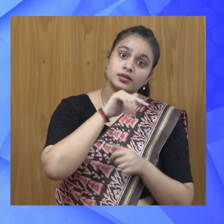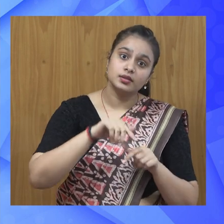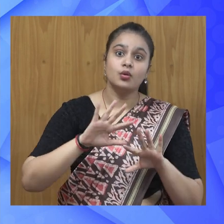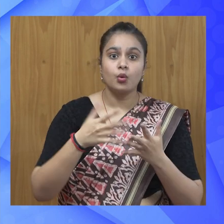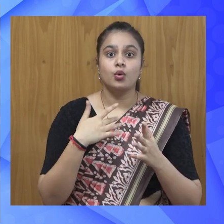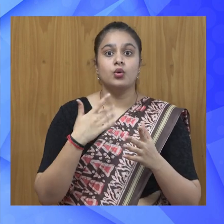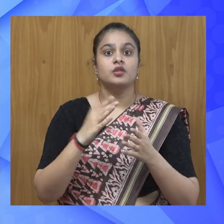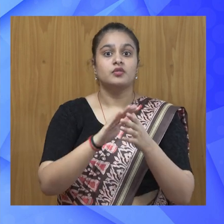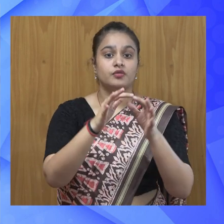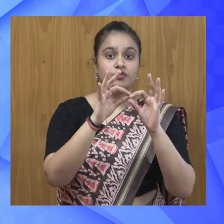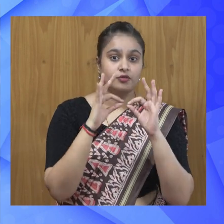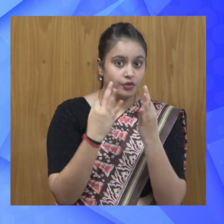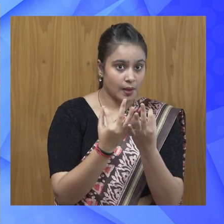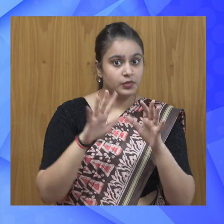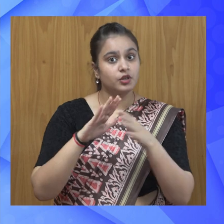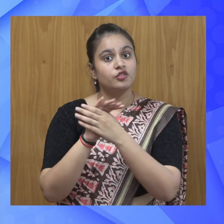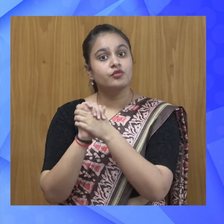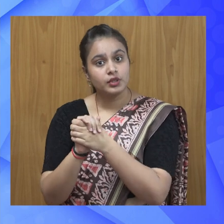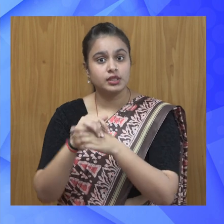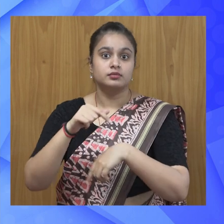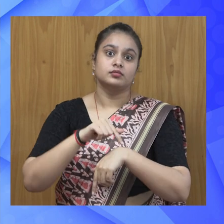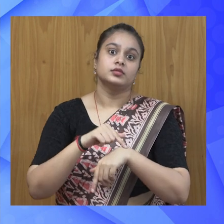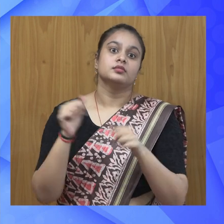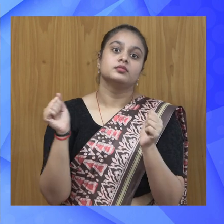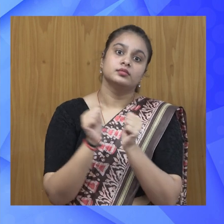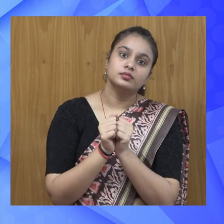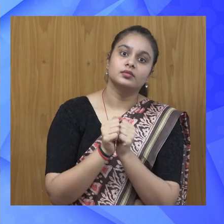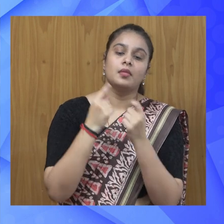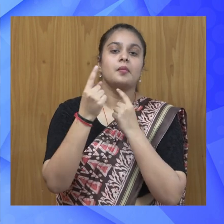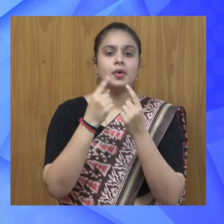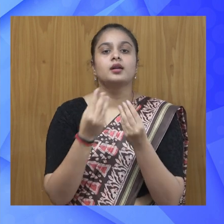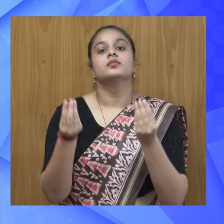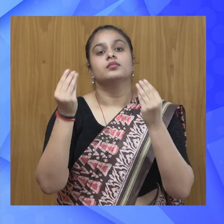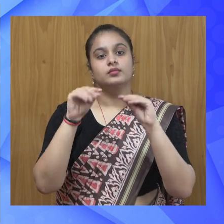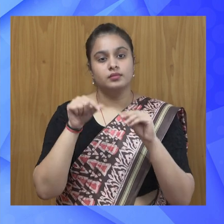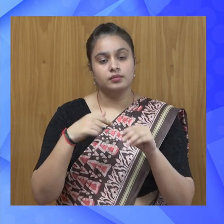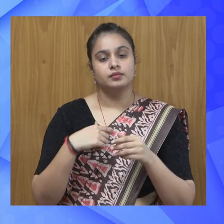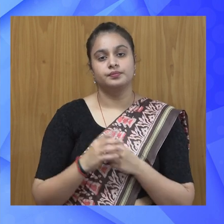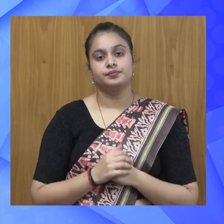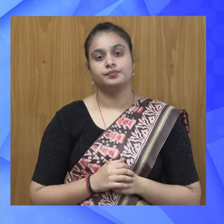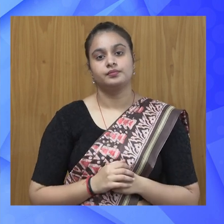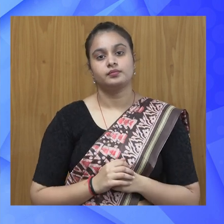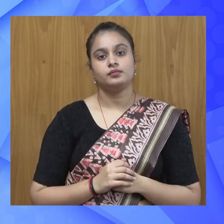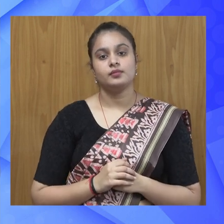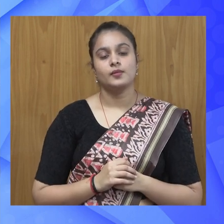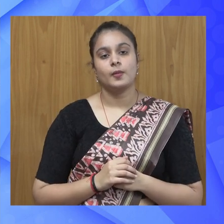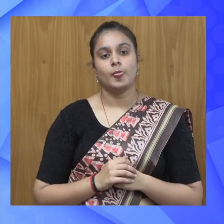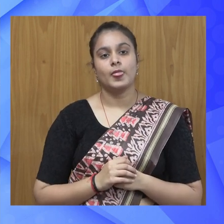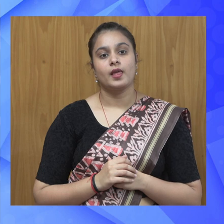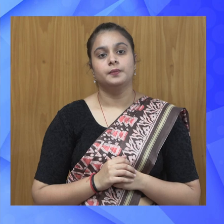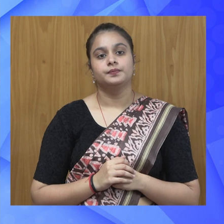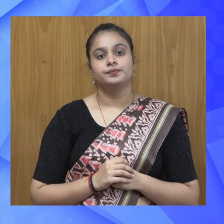विद द फ्रेंड्स एंड द फैमिली, ये भी एक बहुत इंपॉर्टेंट स्ट्रेस बस्टर है, ये हम मैसेज देना चाहेंगे। और बहुत